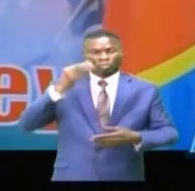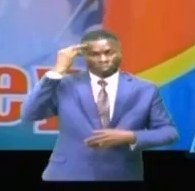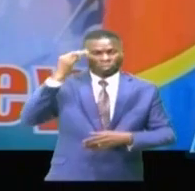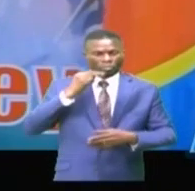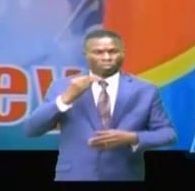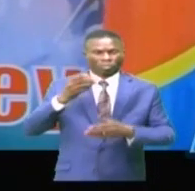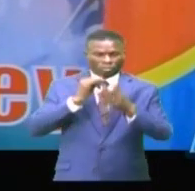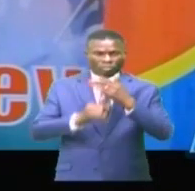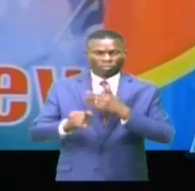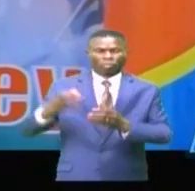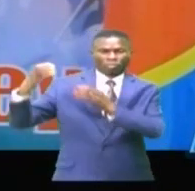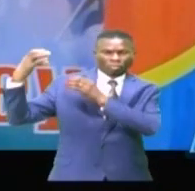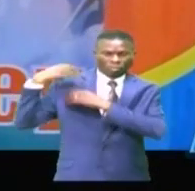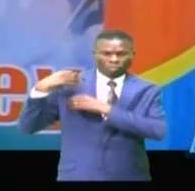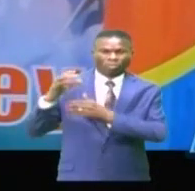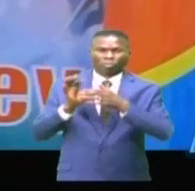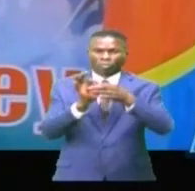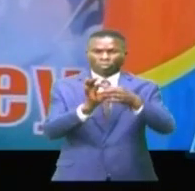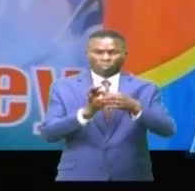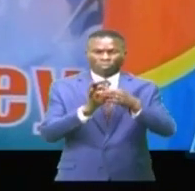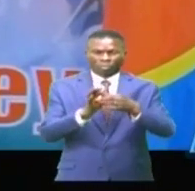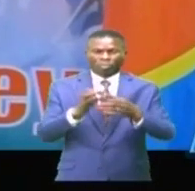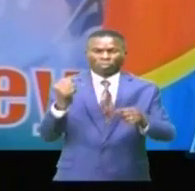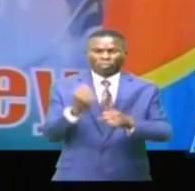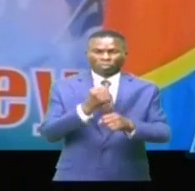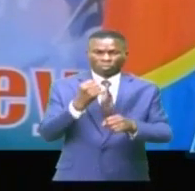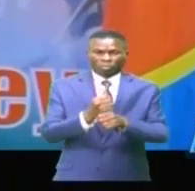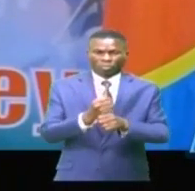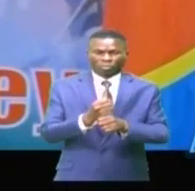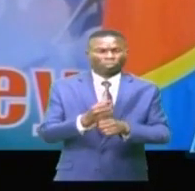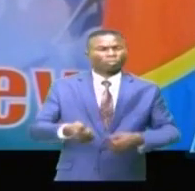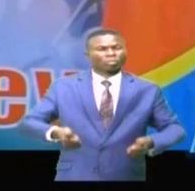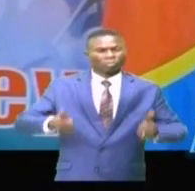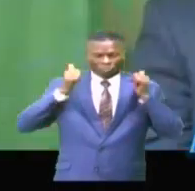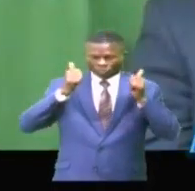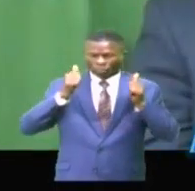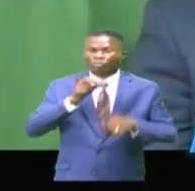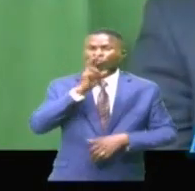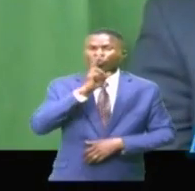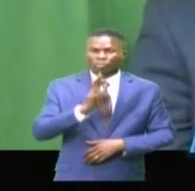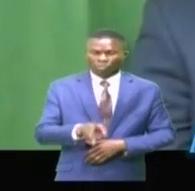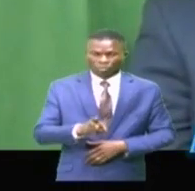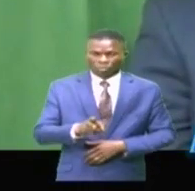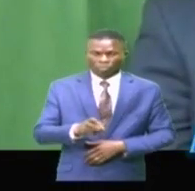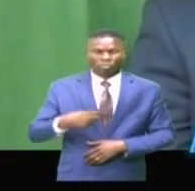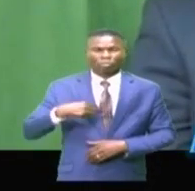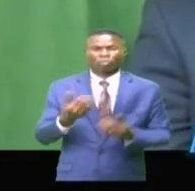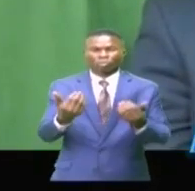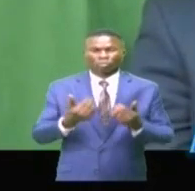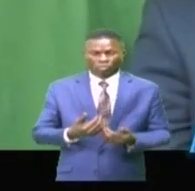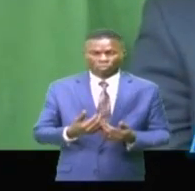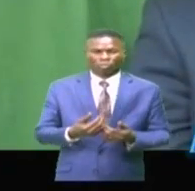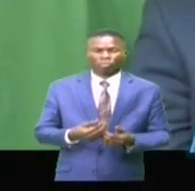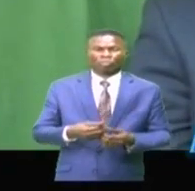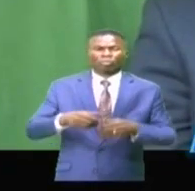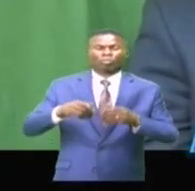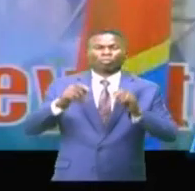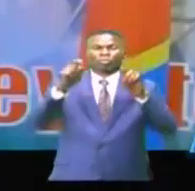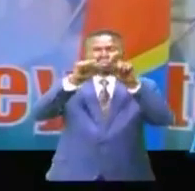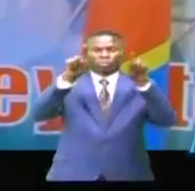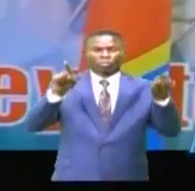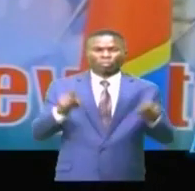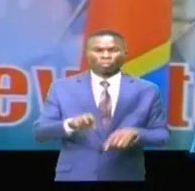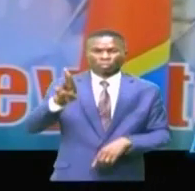en charge la collaboration avec les services va protester vigoureusement on aurait voulu que RSI ou Jeune Afrique nous appelle